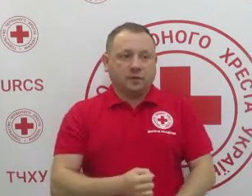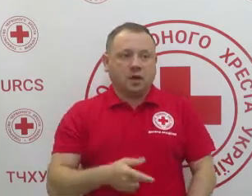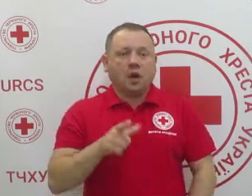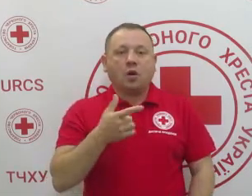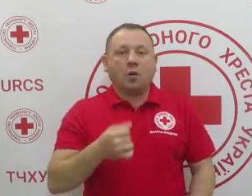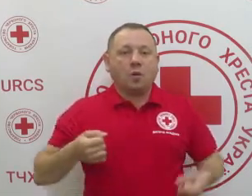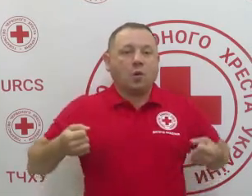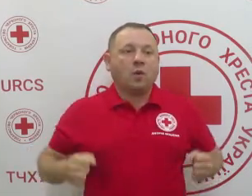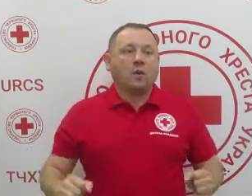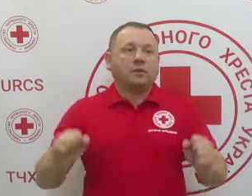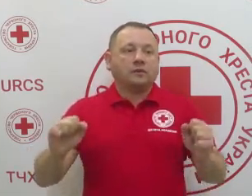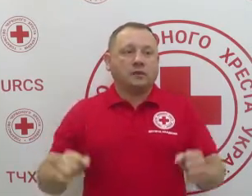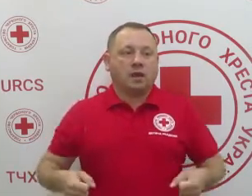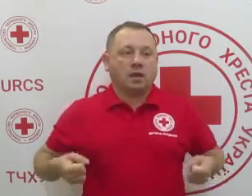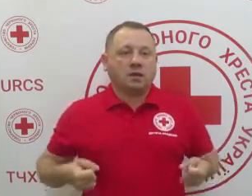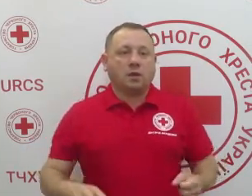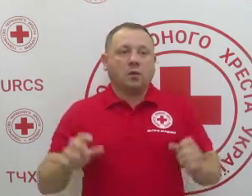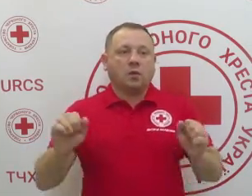Гойдак, юху!